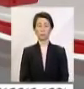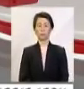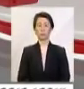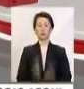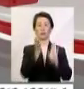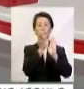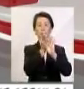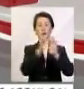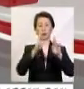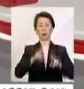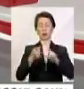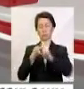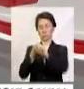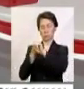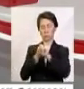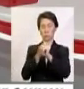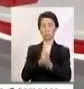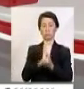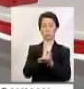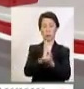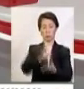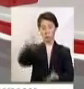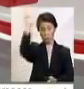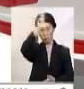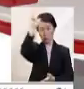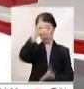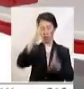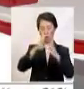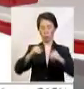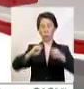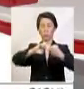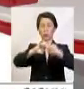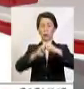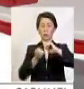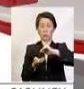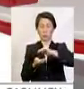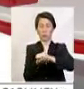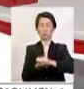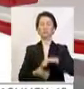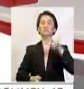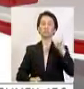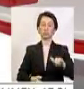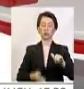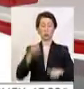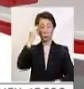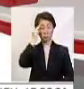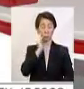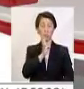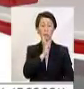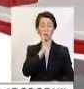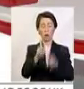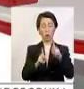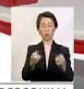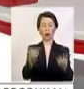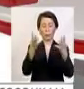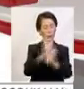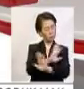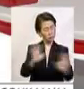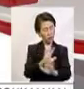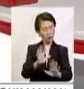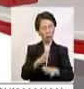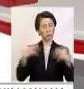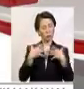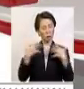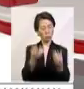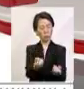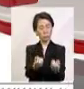Rakyat diminta berganding bahu membantu kerajaan memerangi gejala rasuah. Ya, tegas Perdana Menteri, orang ramai tidak perlu takut untuk